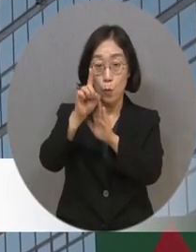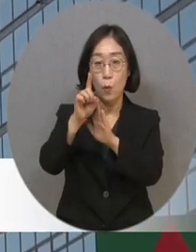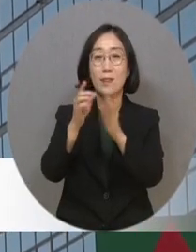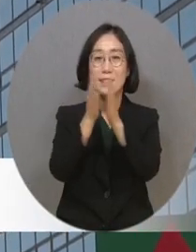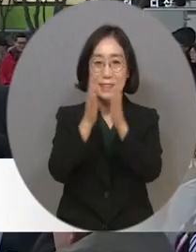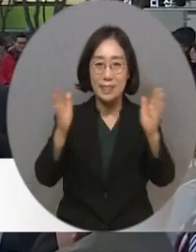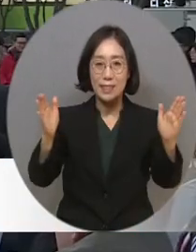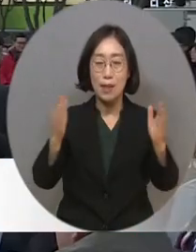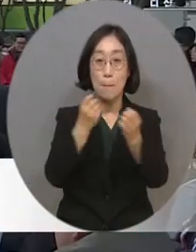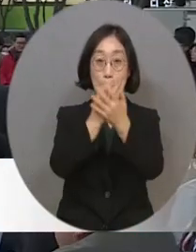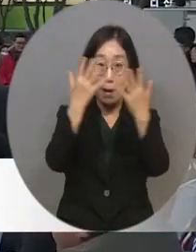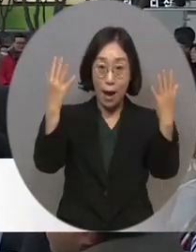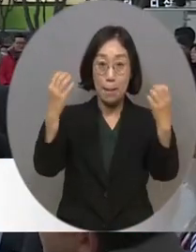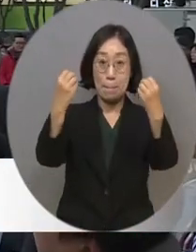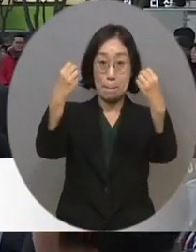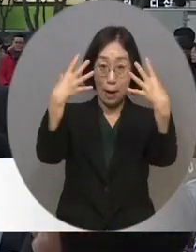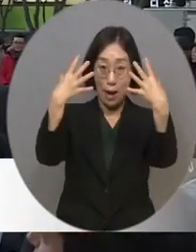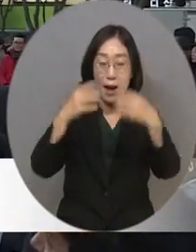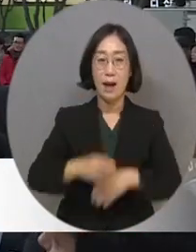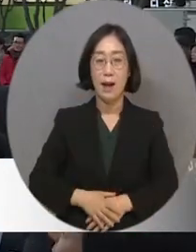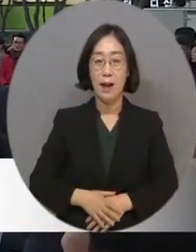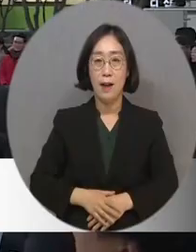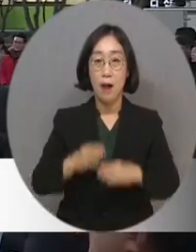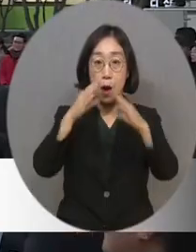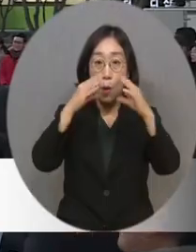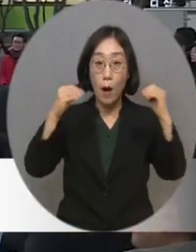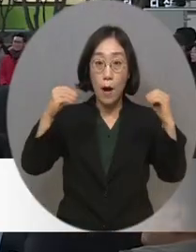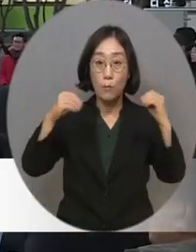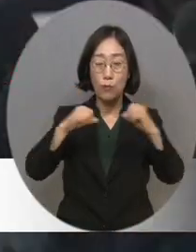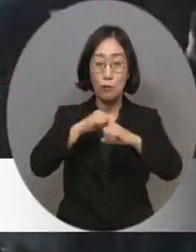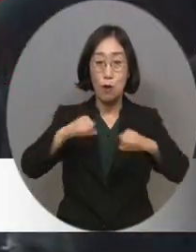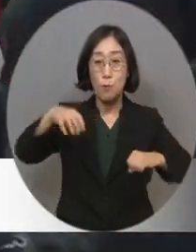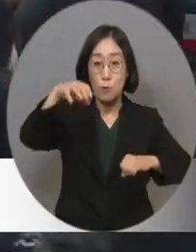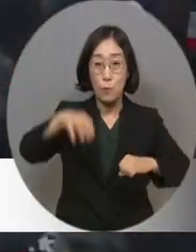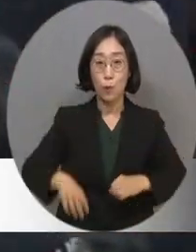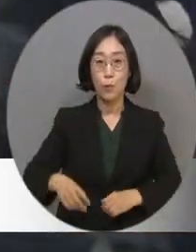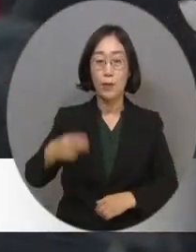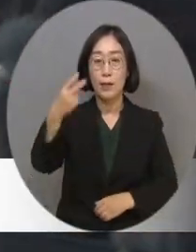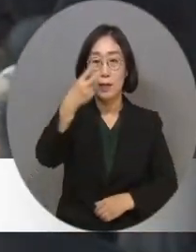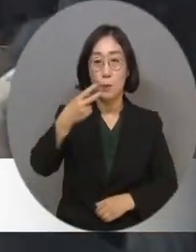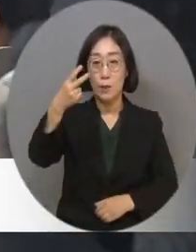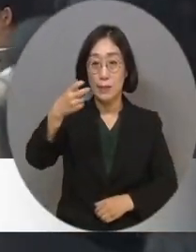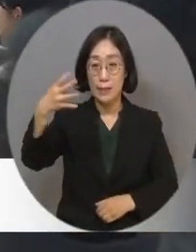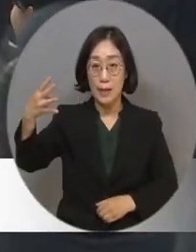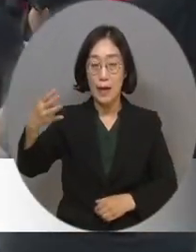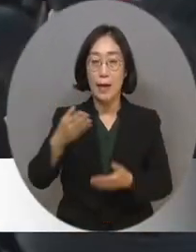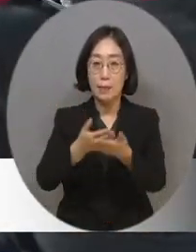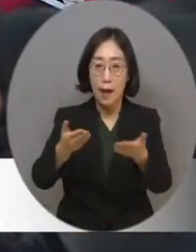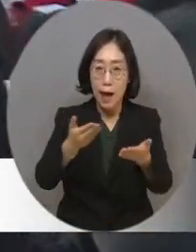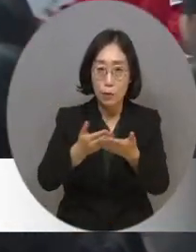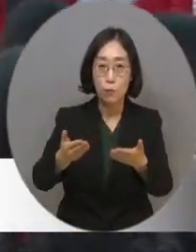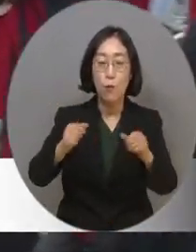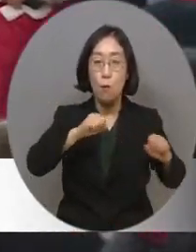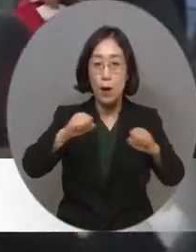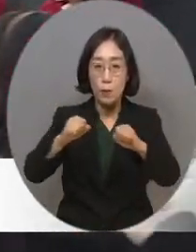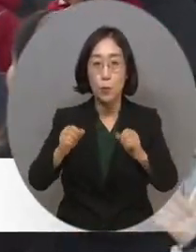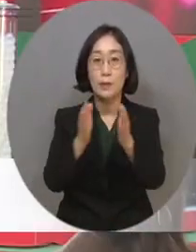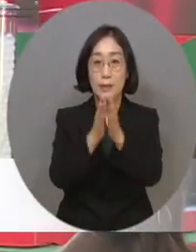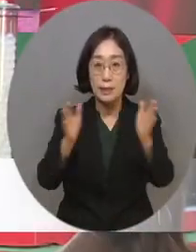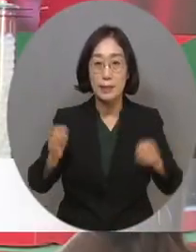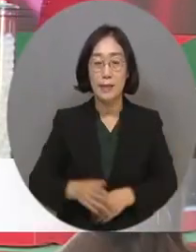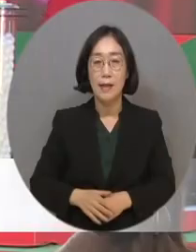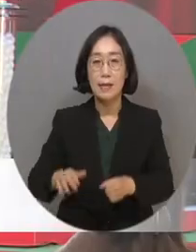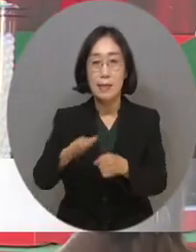밝혀졌습니다. 지난 1일 서울 광화문 광장에서 희망 2024 나눔 캠페인의 시작을 알리는 사랑의